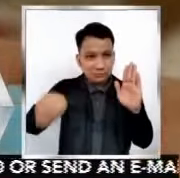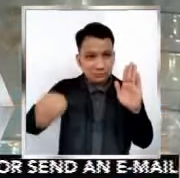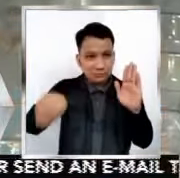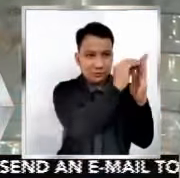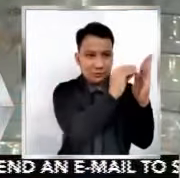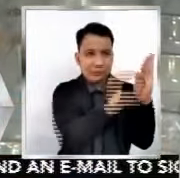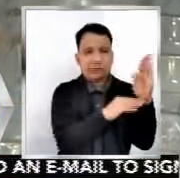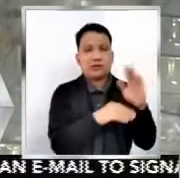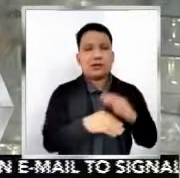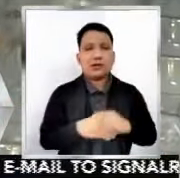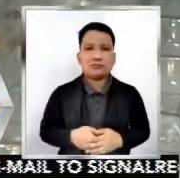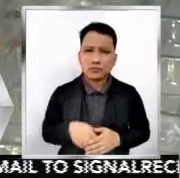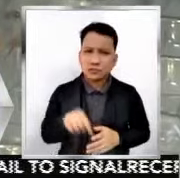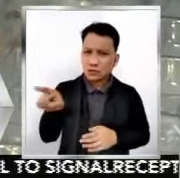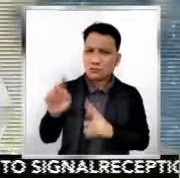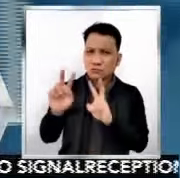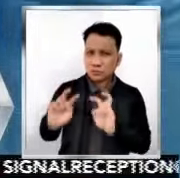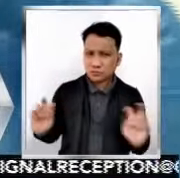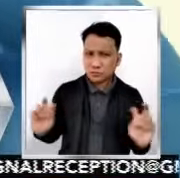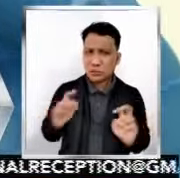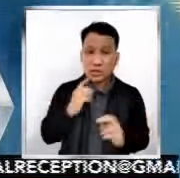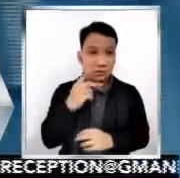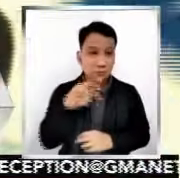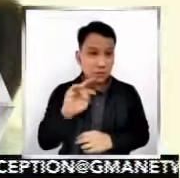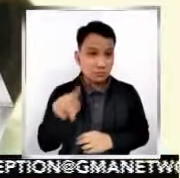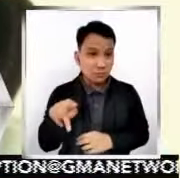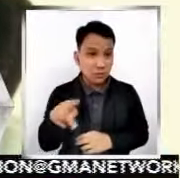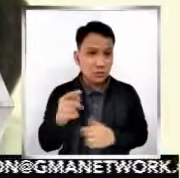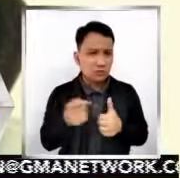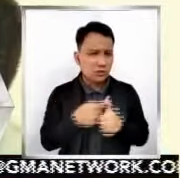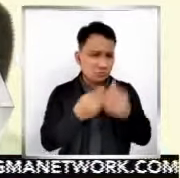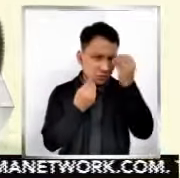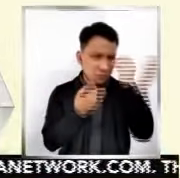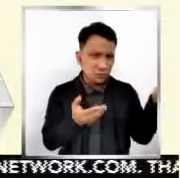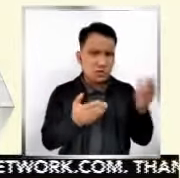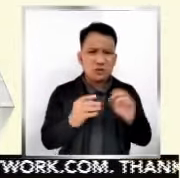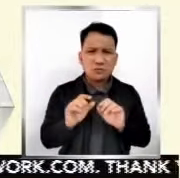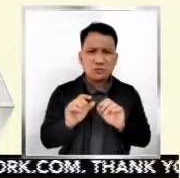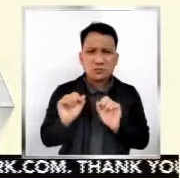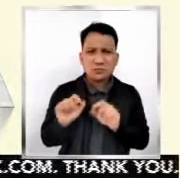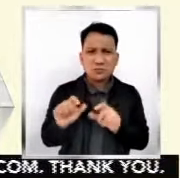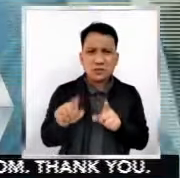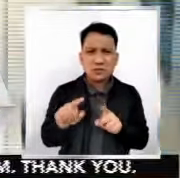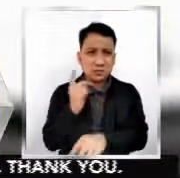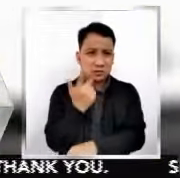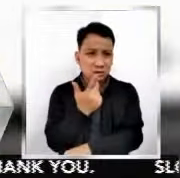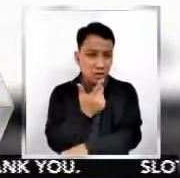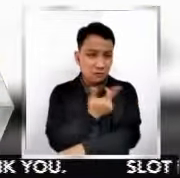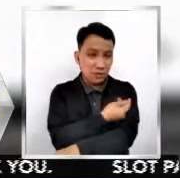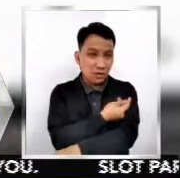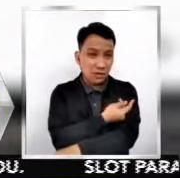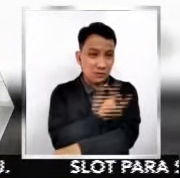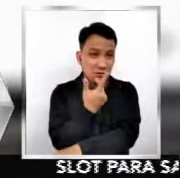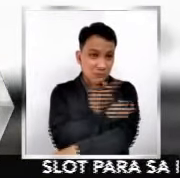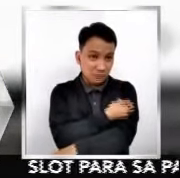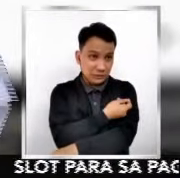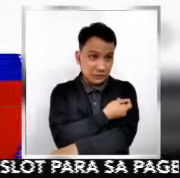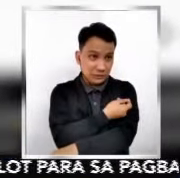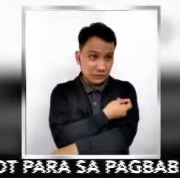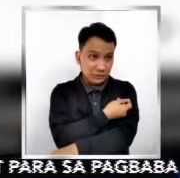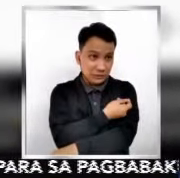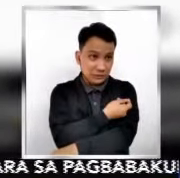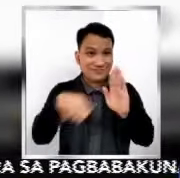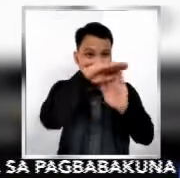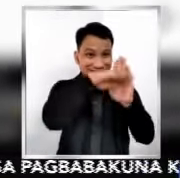Nag-iimbestiga na ang Philippine National Police sa mga ulat ng umano'y bentahan ng vaccination slot sa ilang mga lungsod. Yan ay matapos mag-viral ang